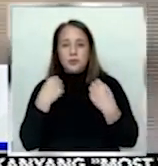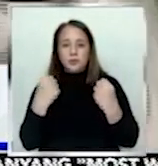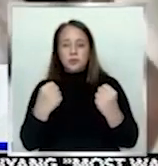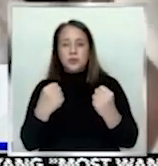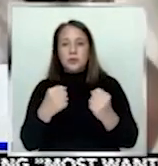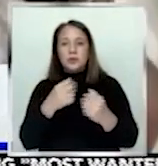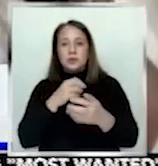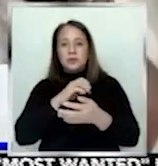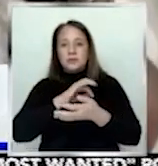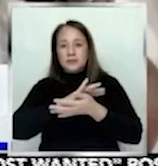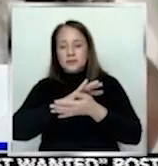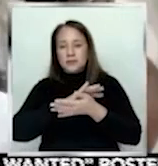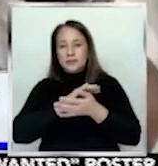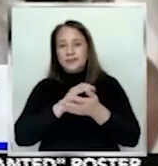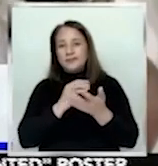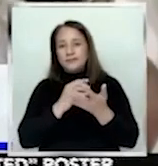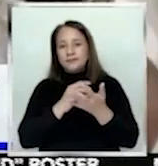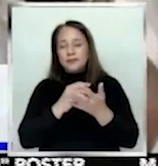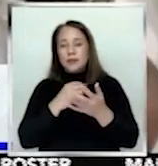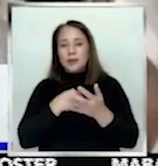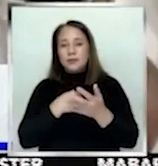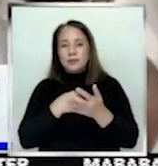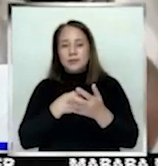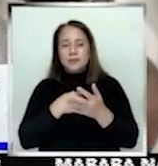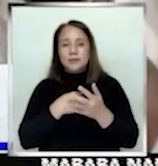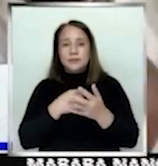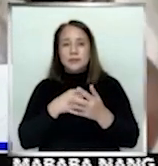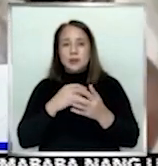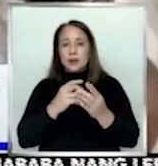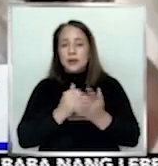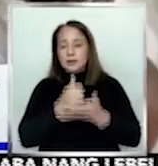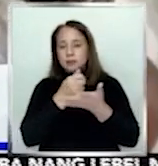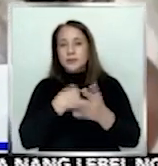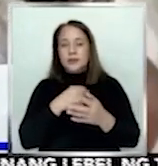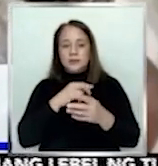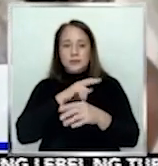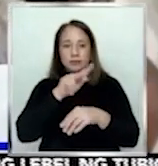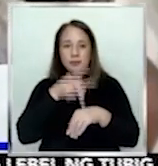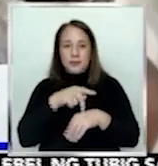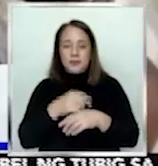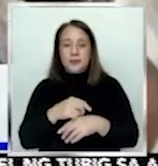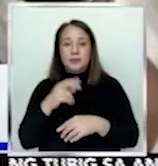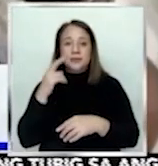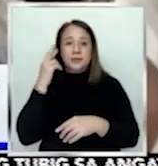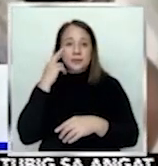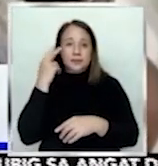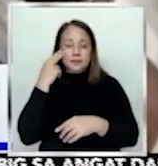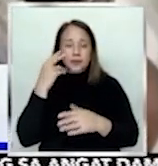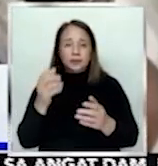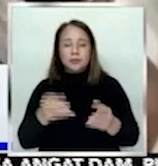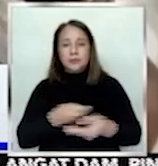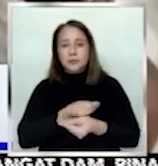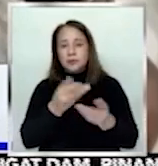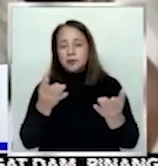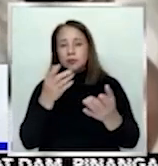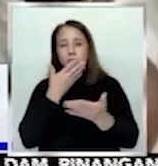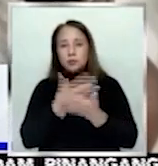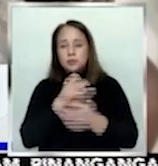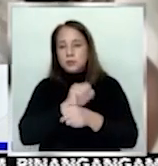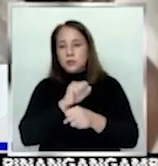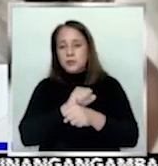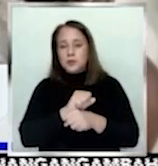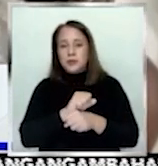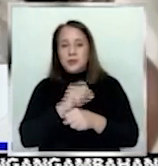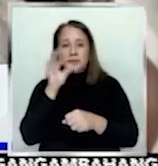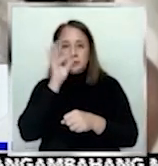bansa. Sa isang virtual press conference, iminungkahi ni Senadora Risa Ontiveros ang pagbibigay ng magagandang trabaho sa mga Pilipino kung